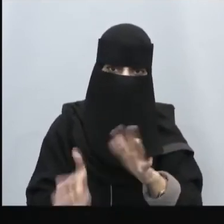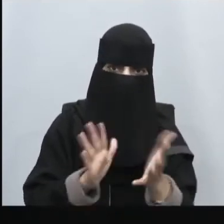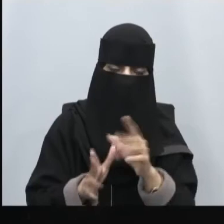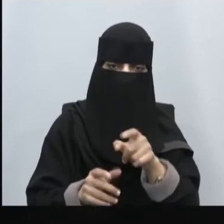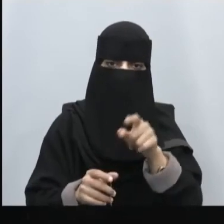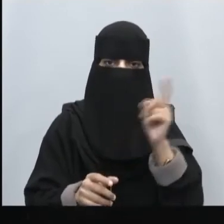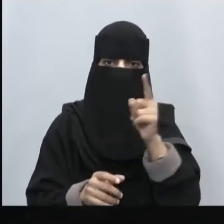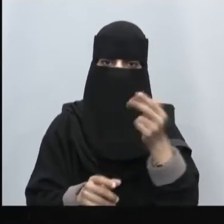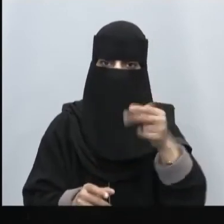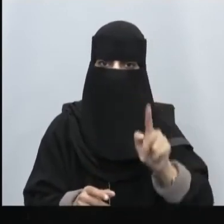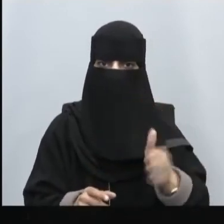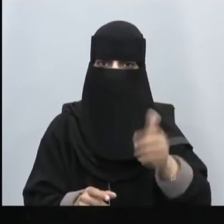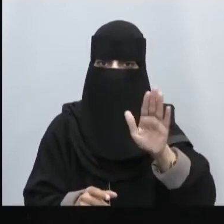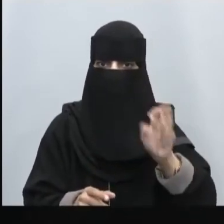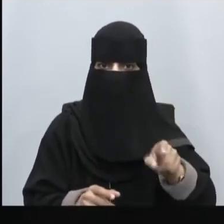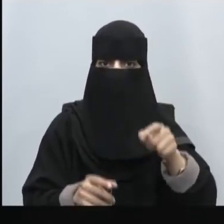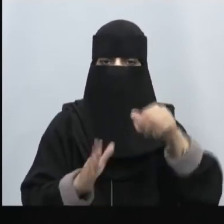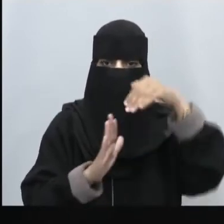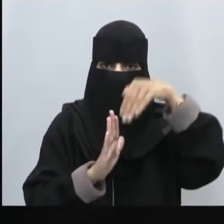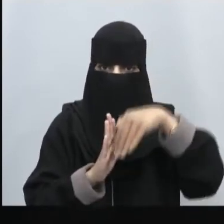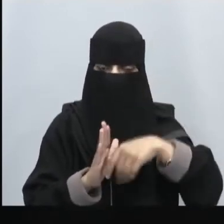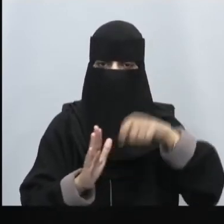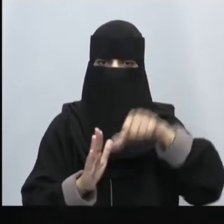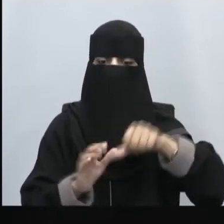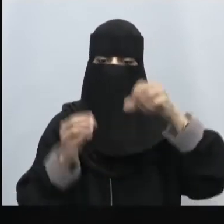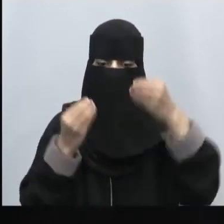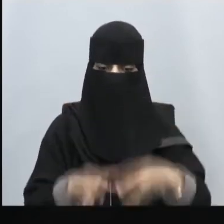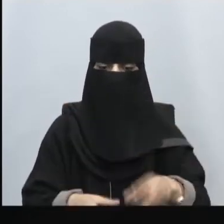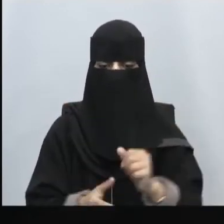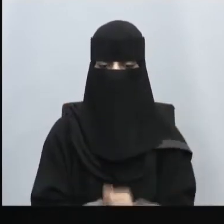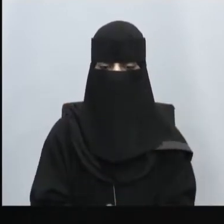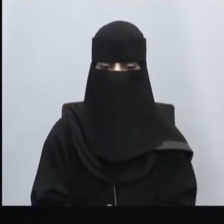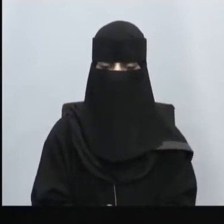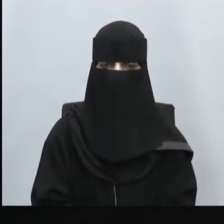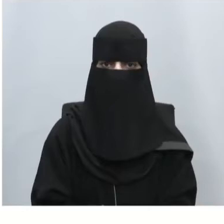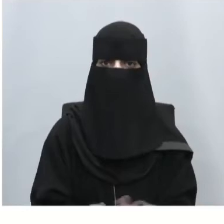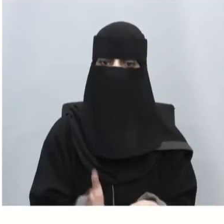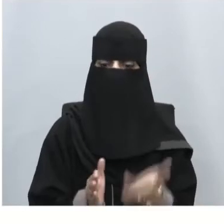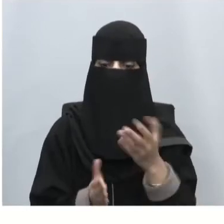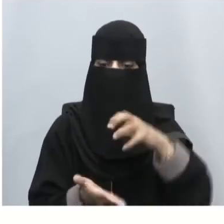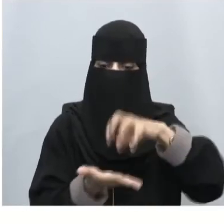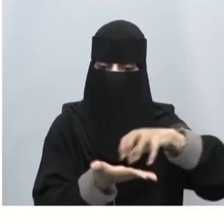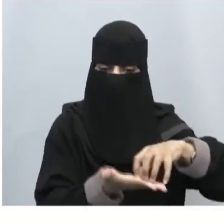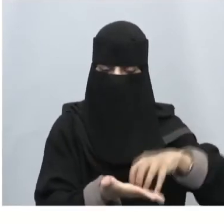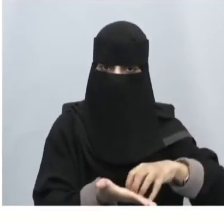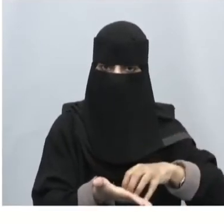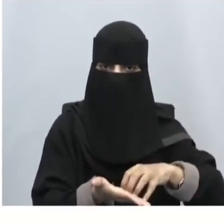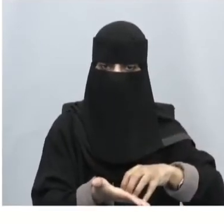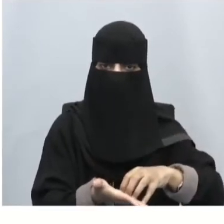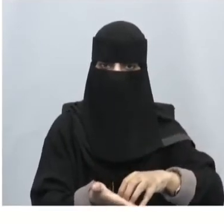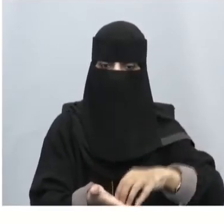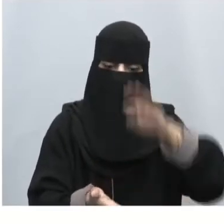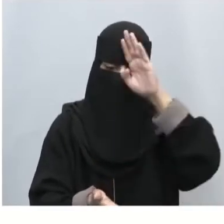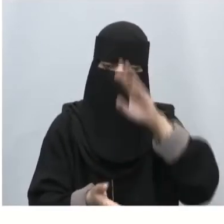العباسيه سقطت الدوله الامويه في الاندلس قامت في الاندلس دويلات ملوك الطوائف